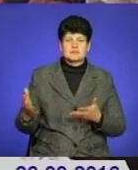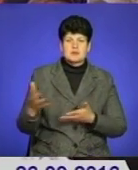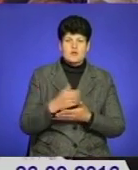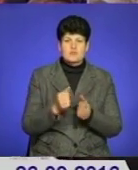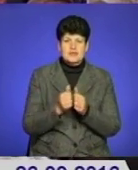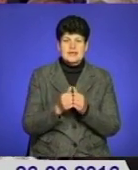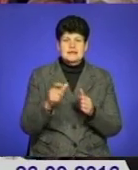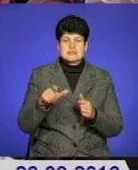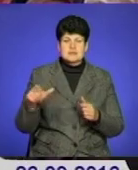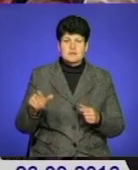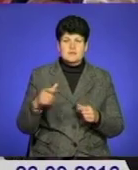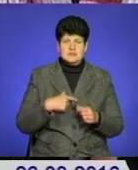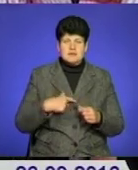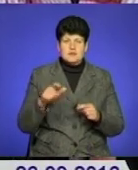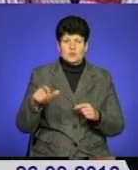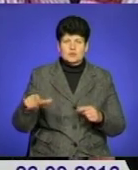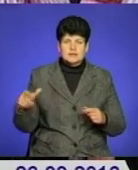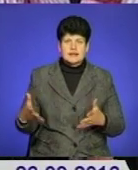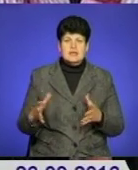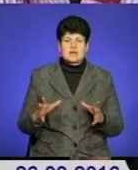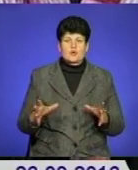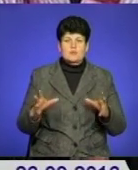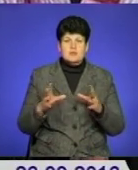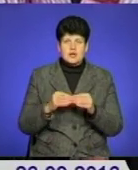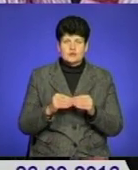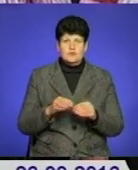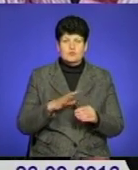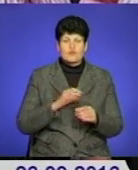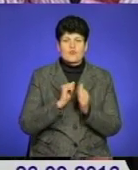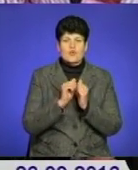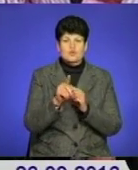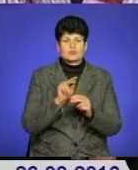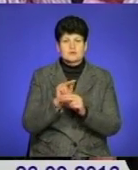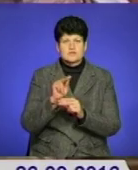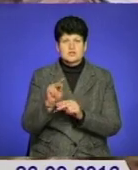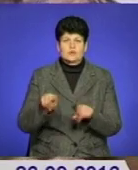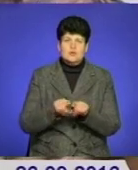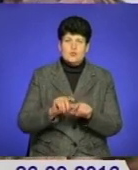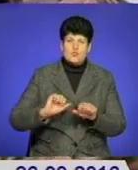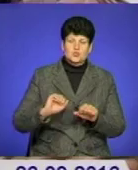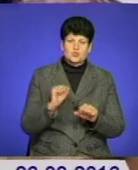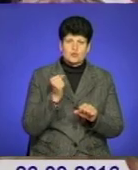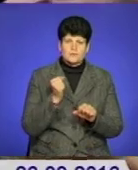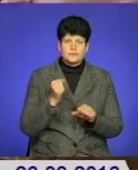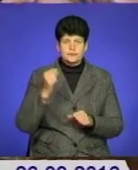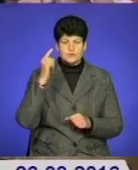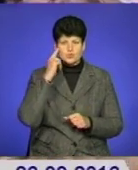людей, об'єднував в одній справі і для кожного був водночас наставником і другом. Вдома зробити